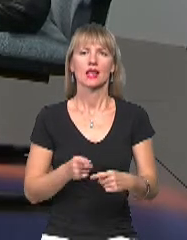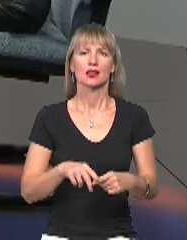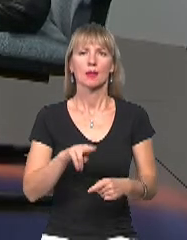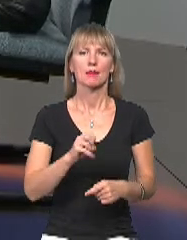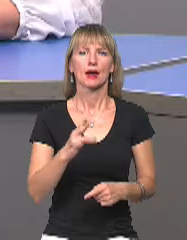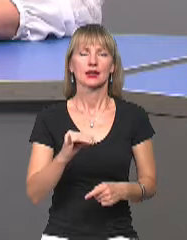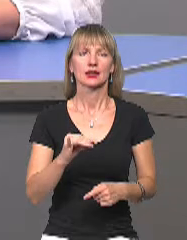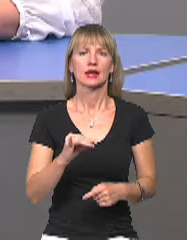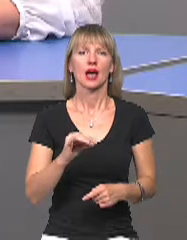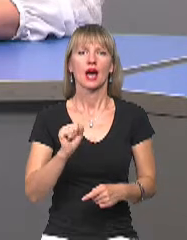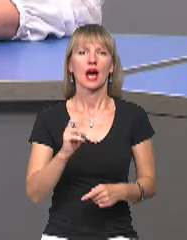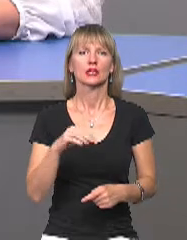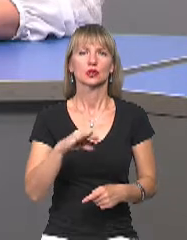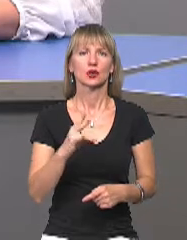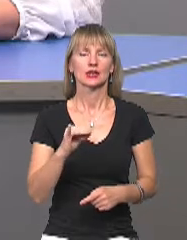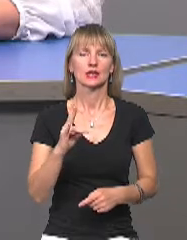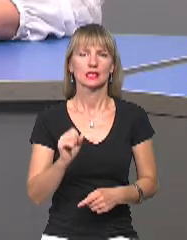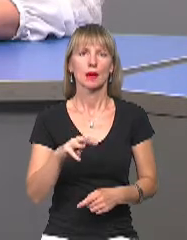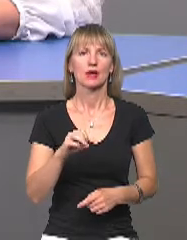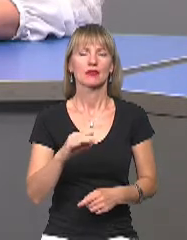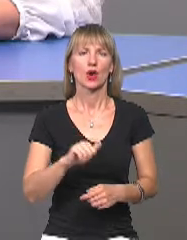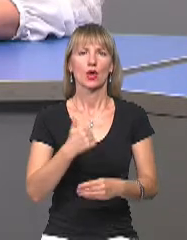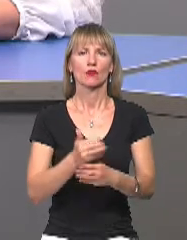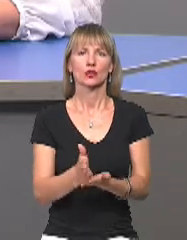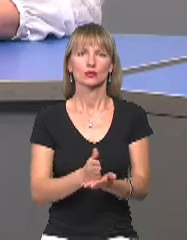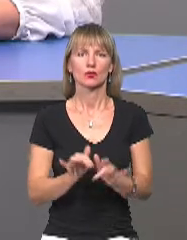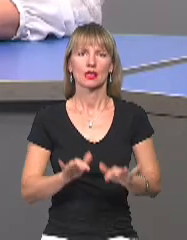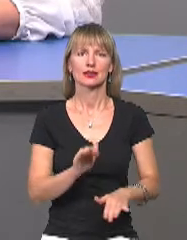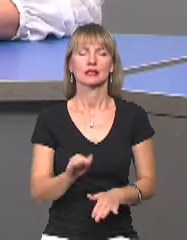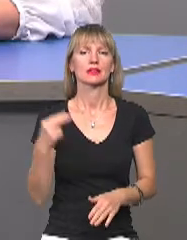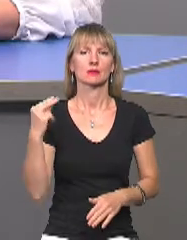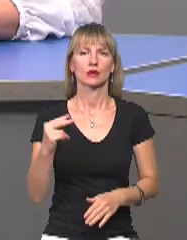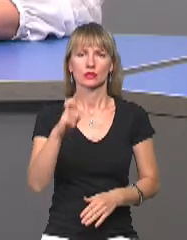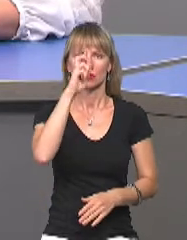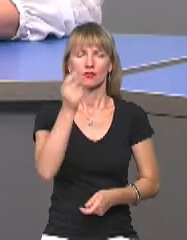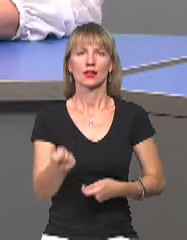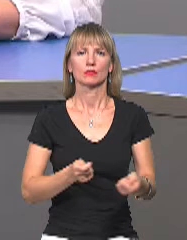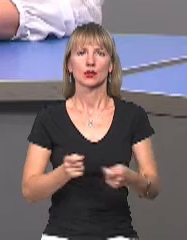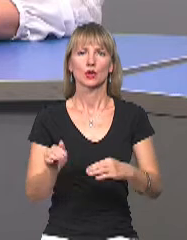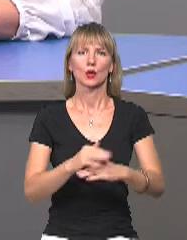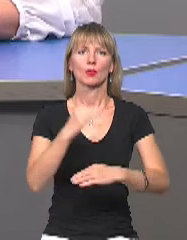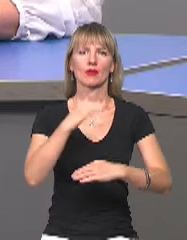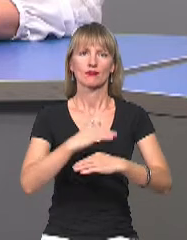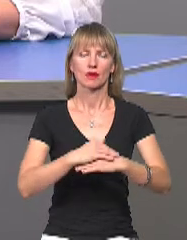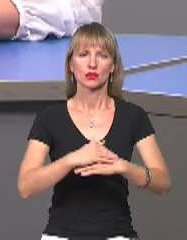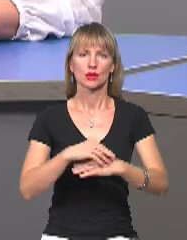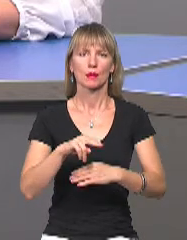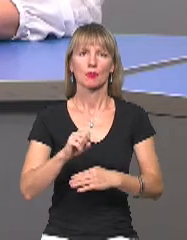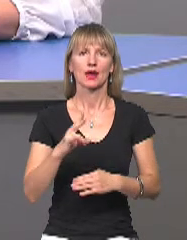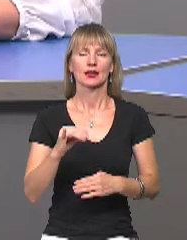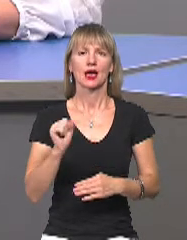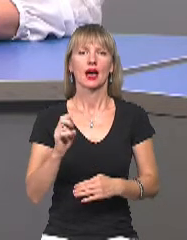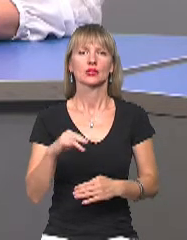пані Антоніна Матвієва, голова служби у справах дітей Запорізької обласної державної адміністрації. Добрий вечір, пані Антоніна.